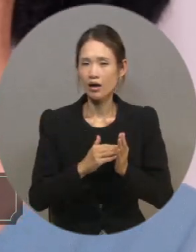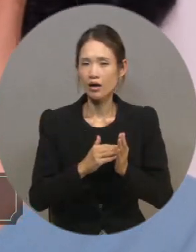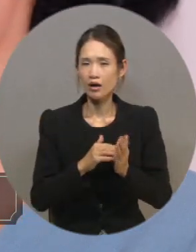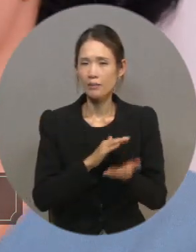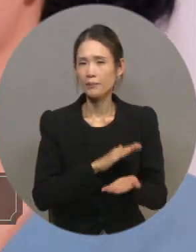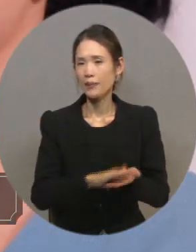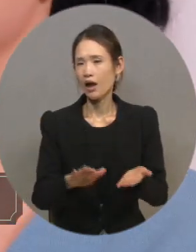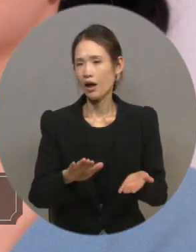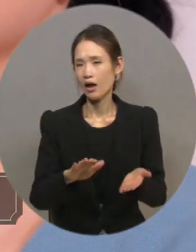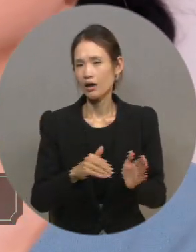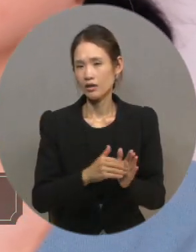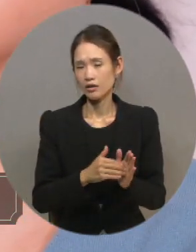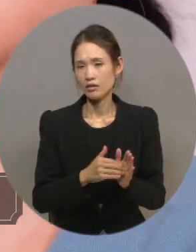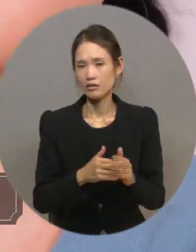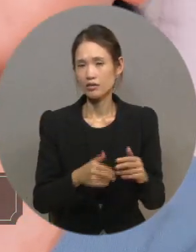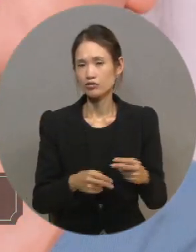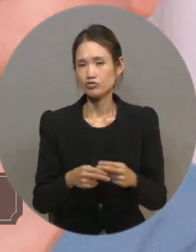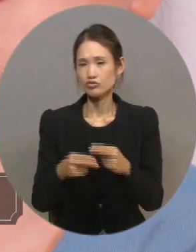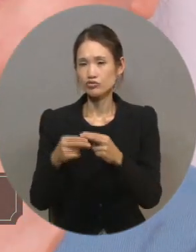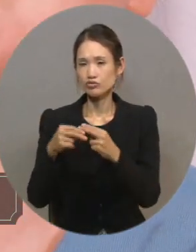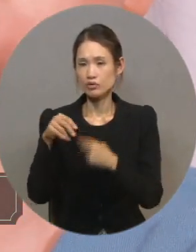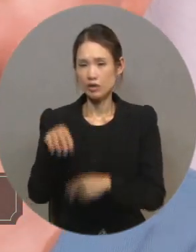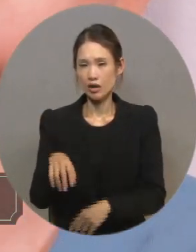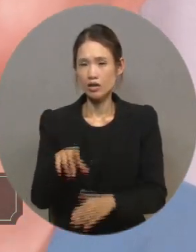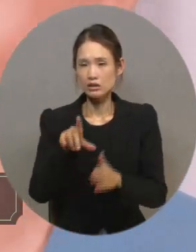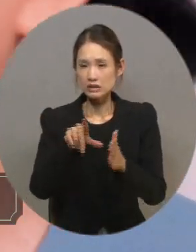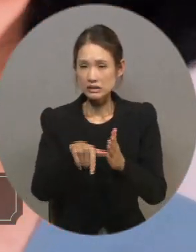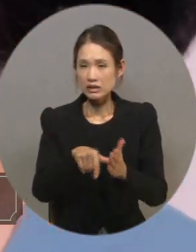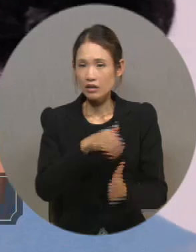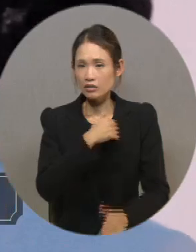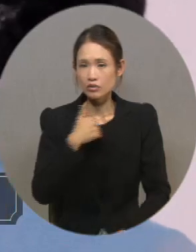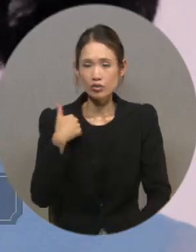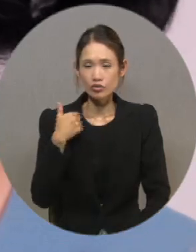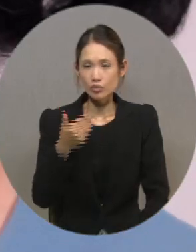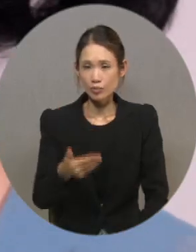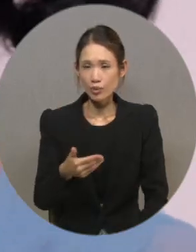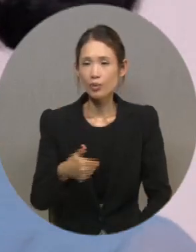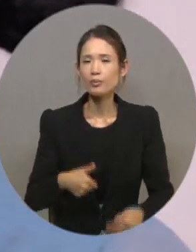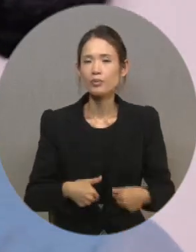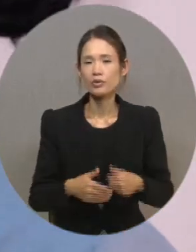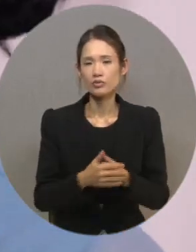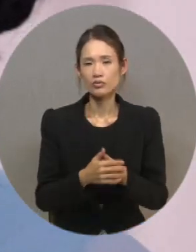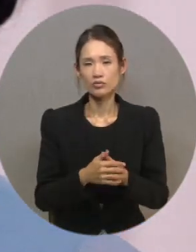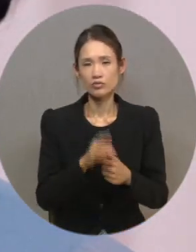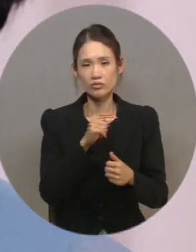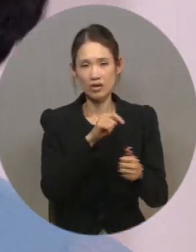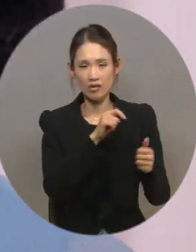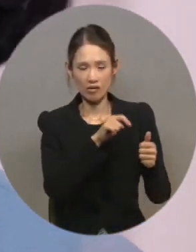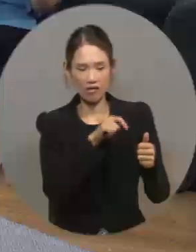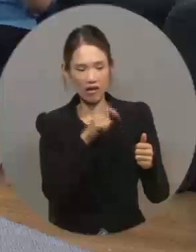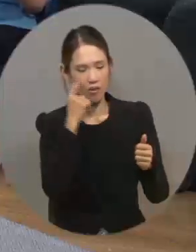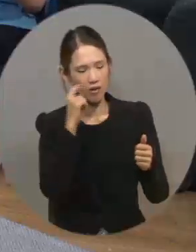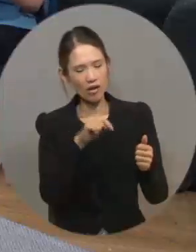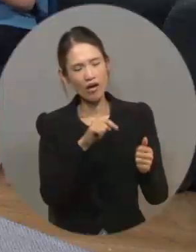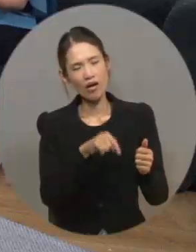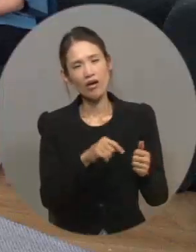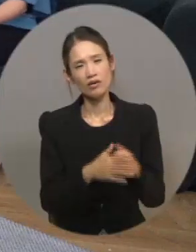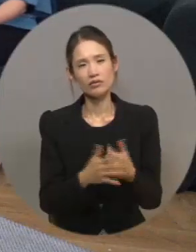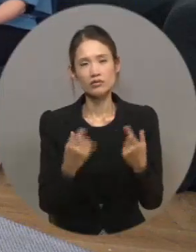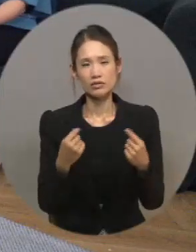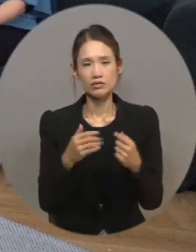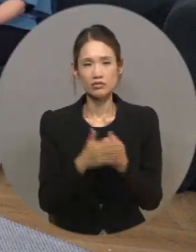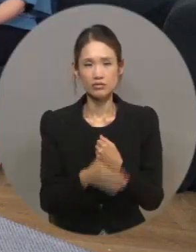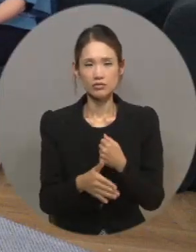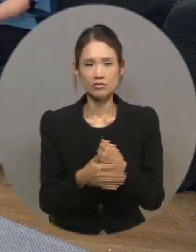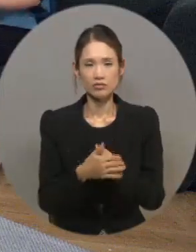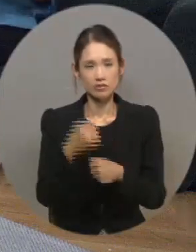방전됐는데 이것을 충전할 시간과 여유를 우리가 줘야 되는데 계속 넌 왜 잘 못하니? 이런